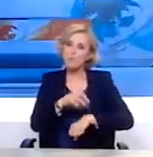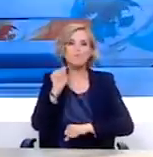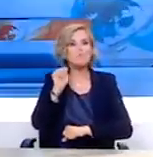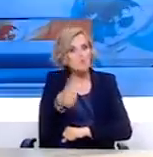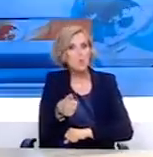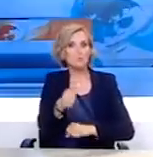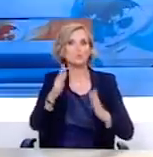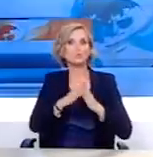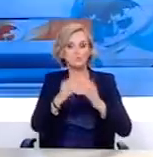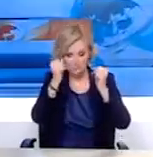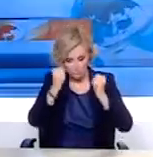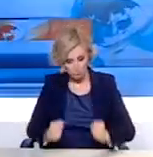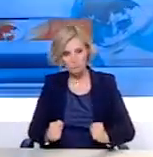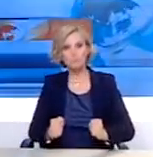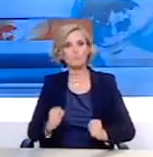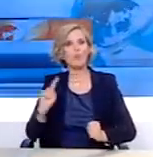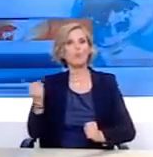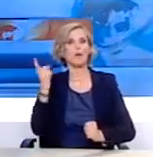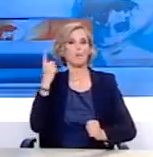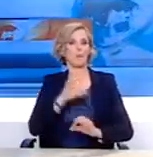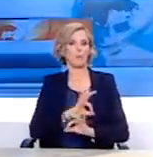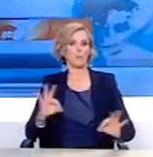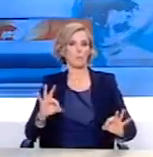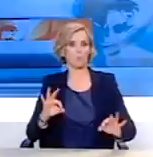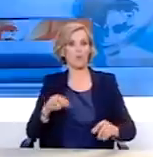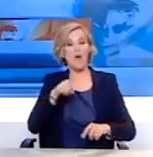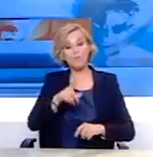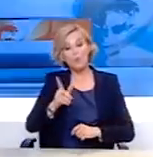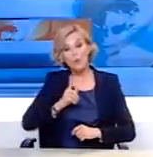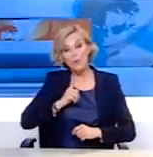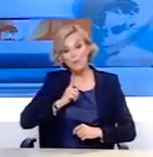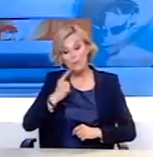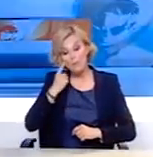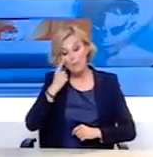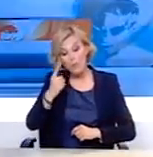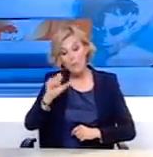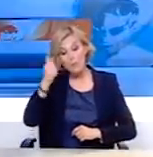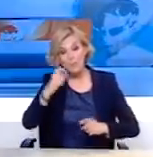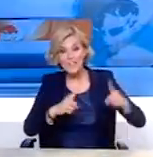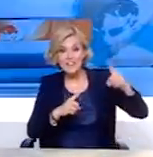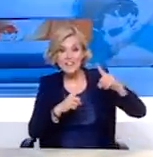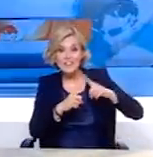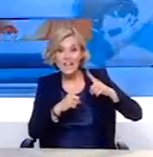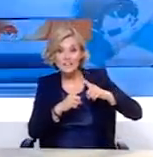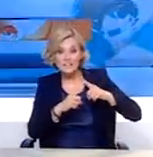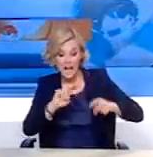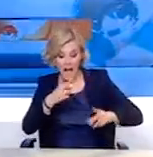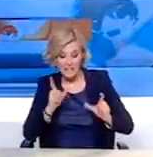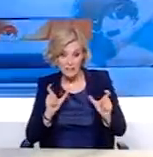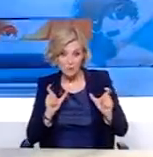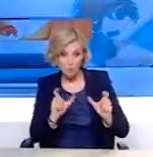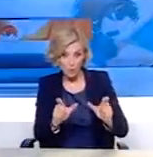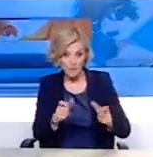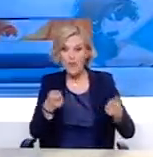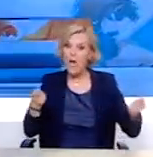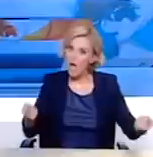στο σπίτι. Αυτό θα το δούμε και περισσότερο με την εφαρμογή των τεστ, των αξιόπιστων τεστ αντισωμάτων, όταν θα